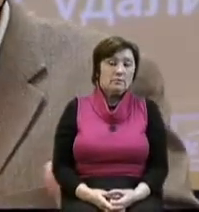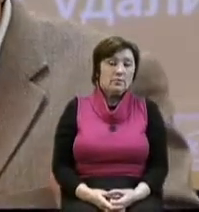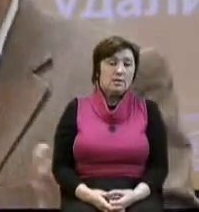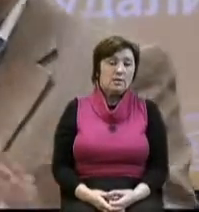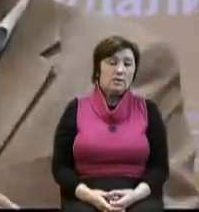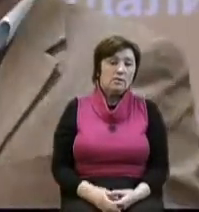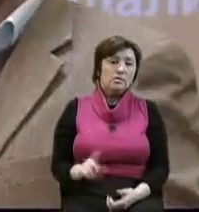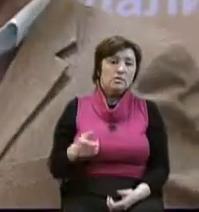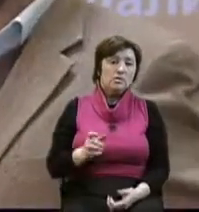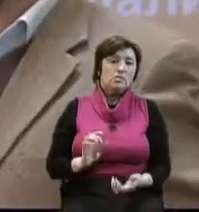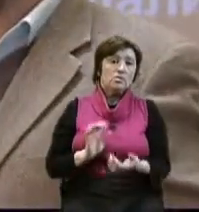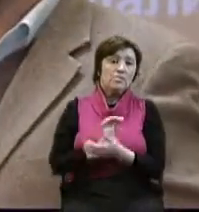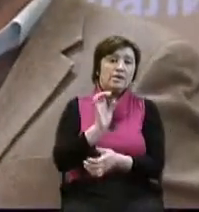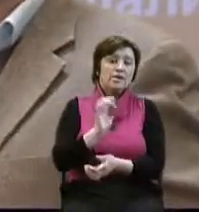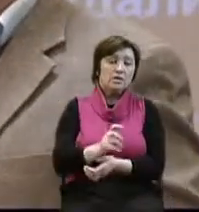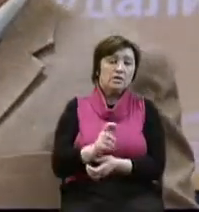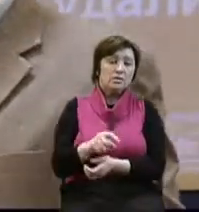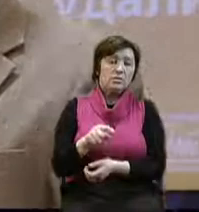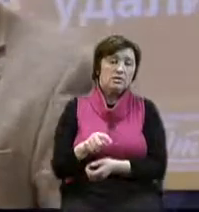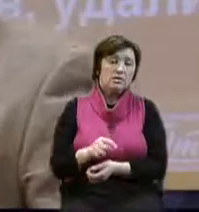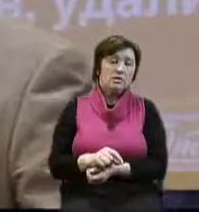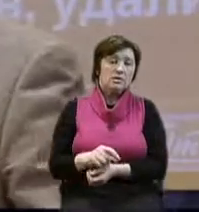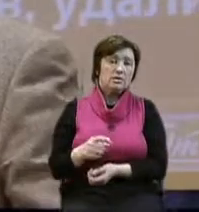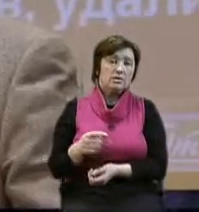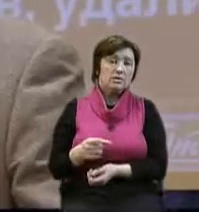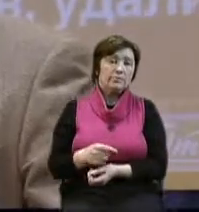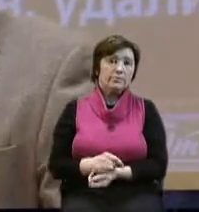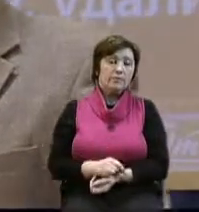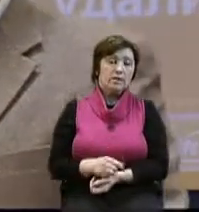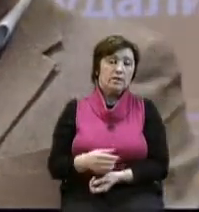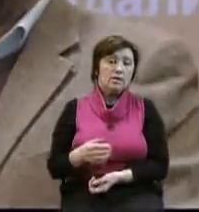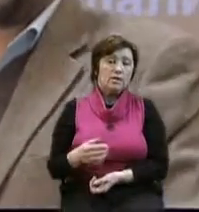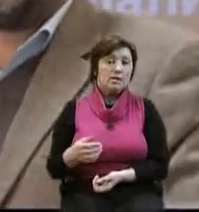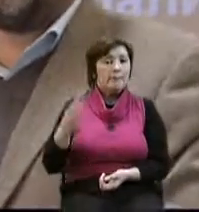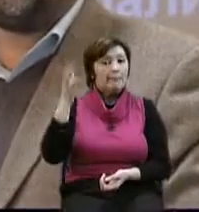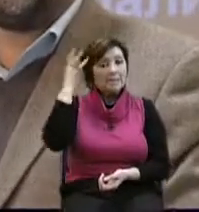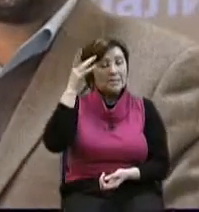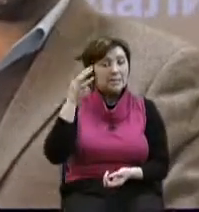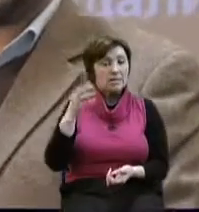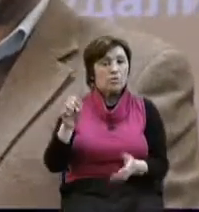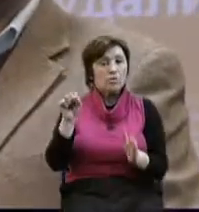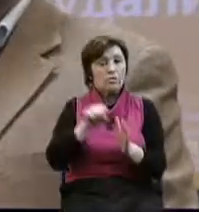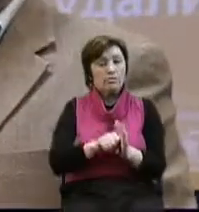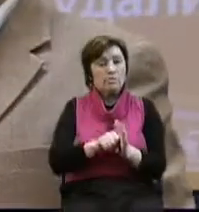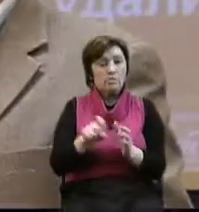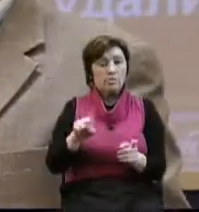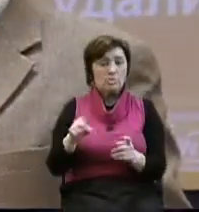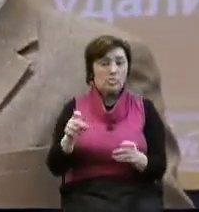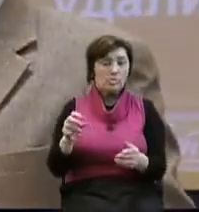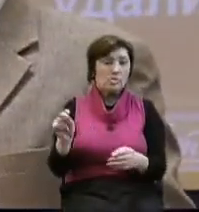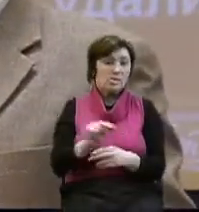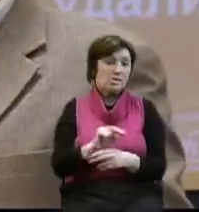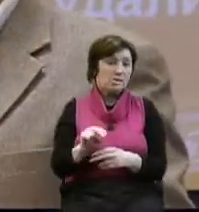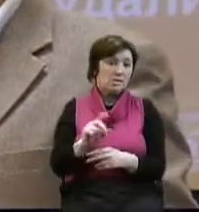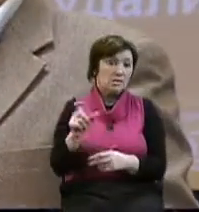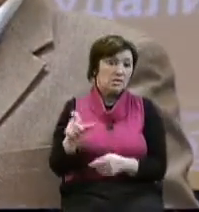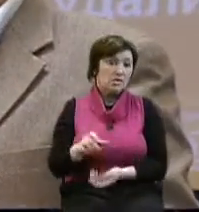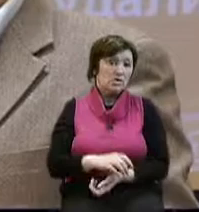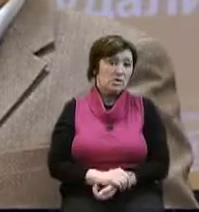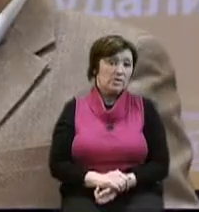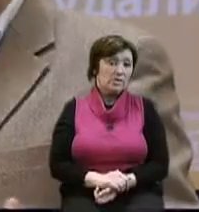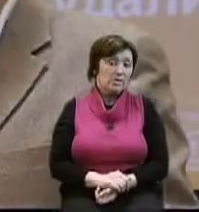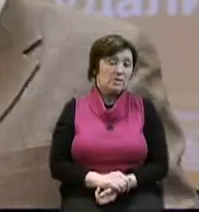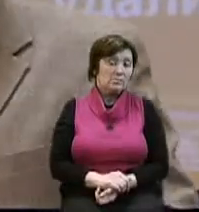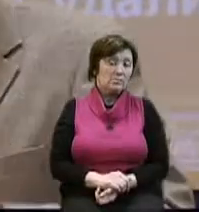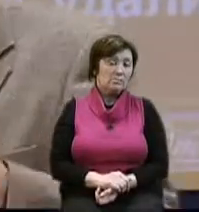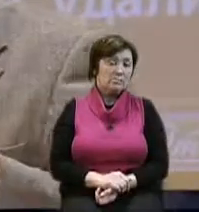подтолкнуло их к этой мысли, к этой идее убить Иисуса. То, что Он исцелил человека в субботу.